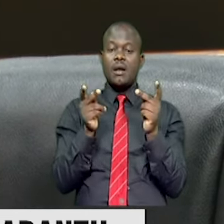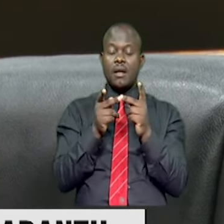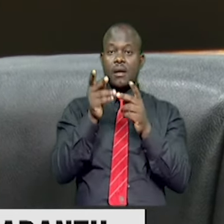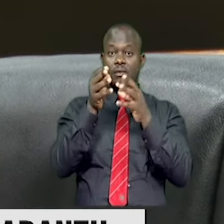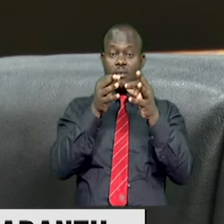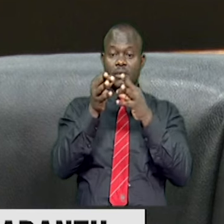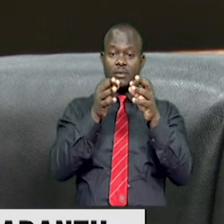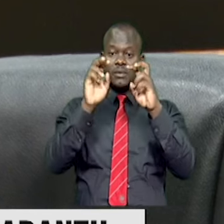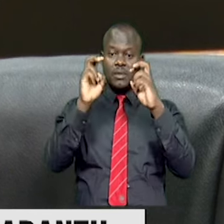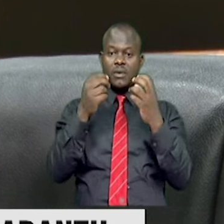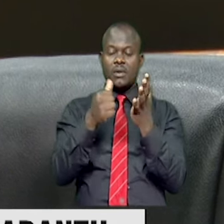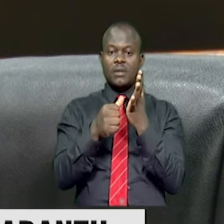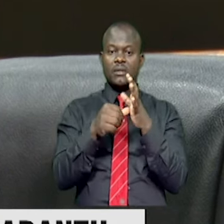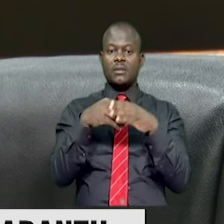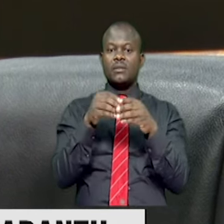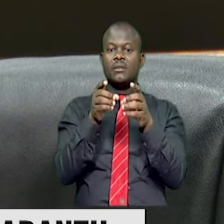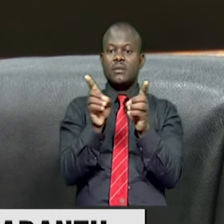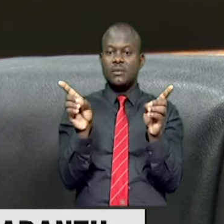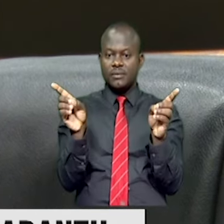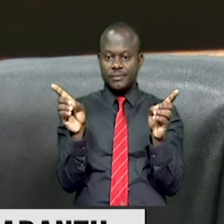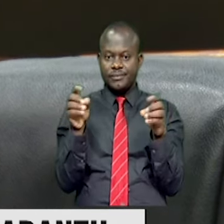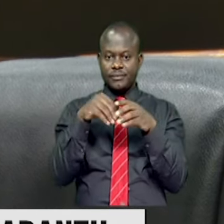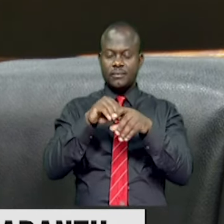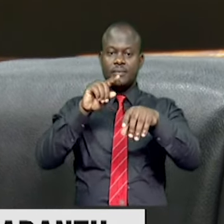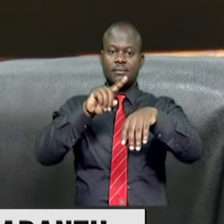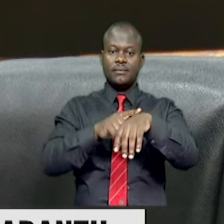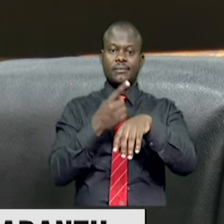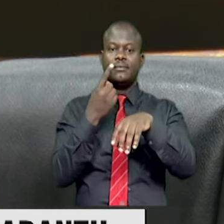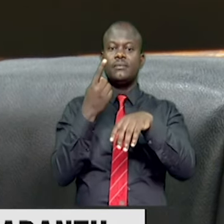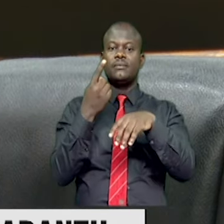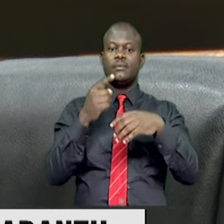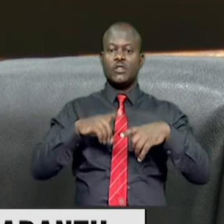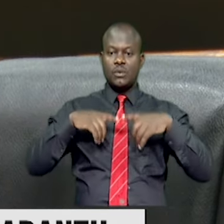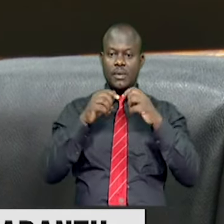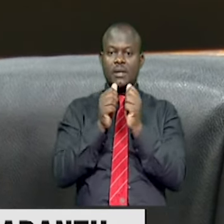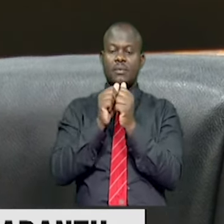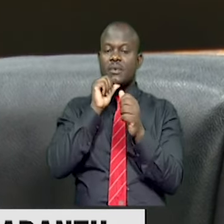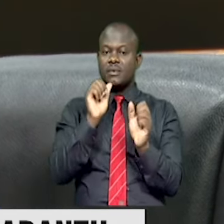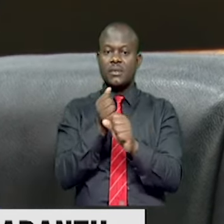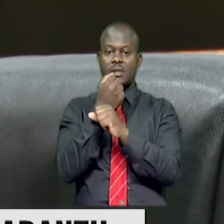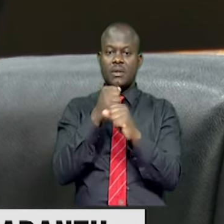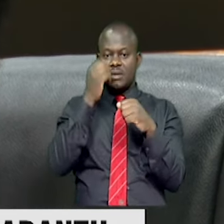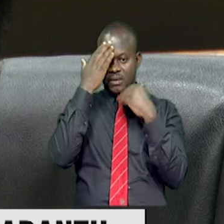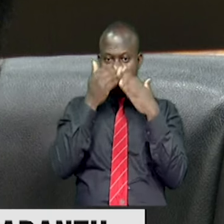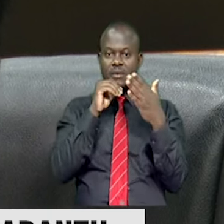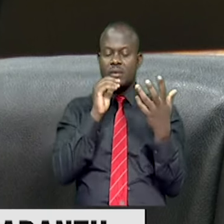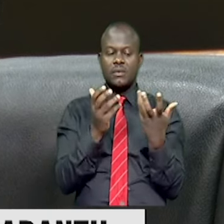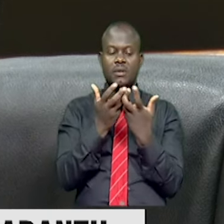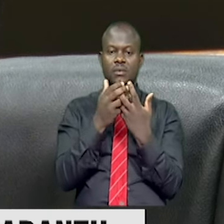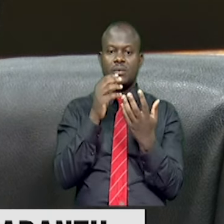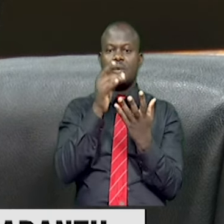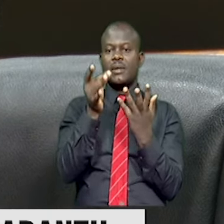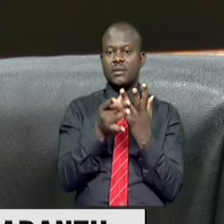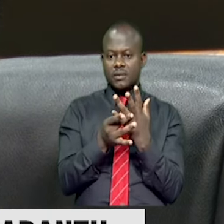ko hari ikibazo cy'ubutane mu gihe kubana bitagishobotse kubera kudahuza